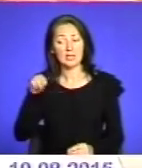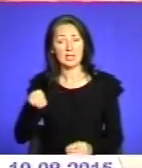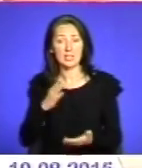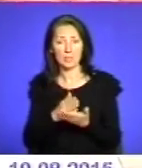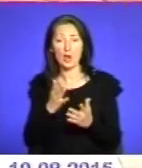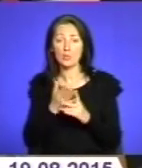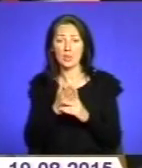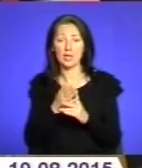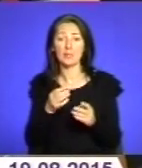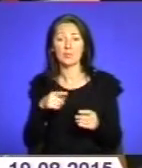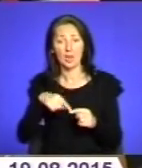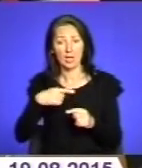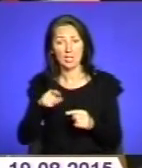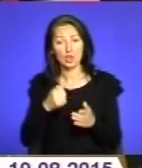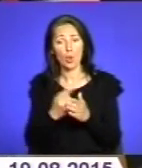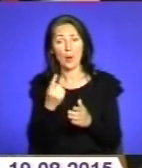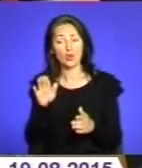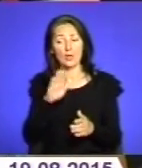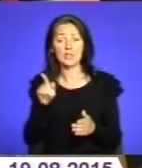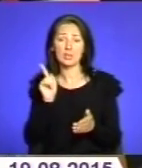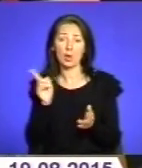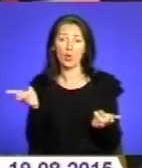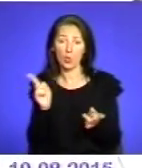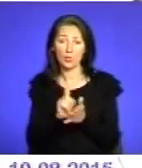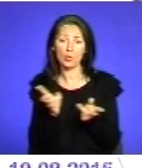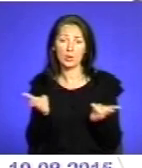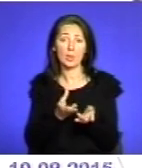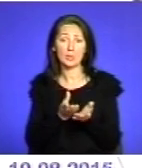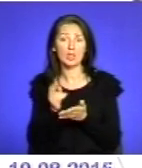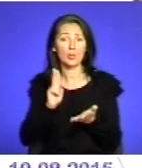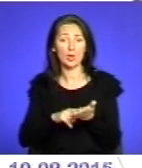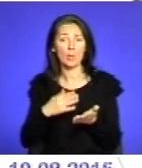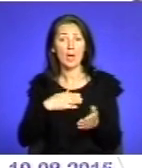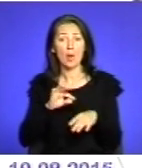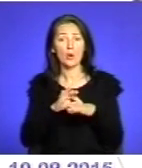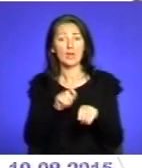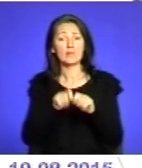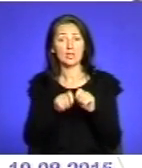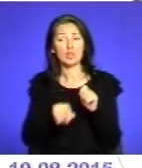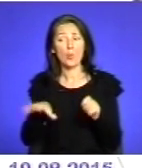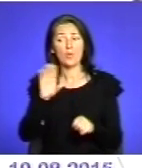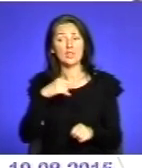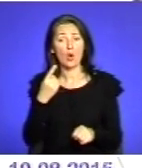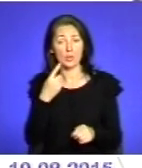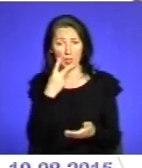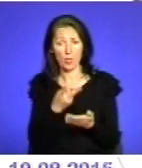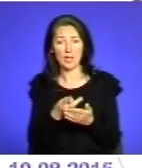пільги, решта до 1 вересня повинні сплатити податок. Ми провели таку інвентаризацію по всій області. Ми побачили,